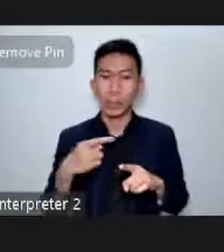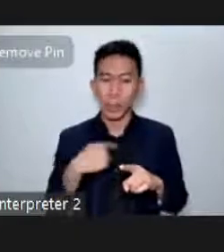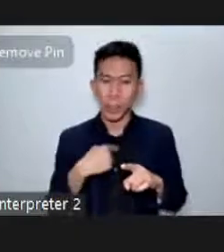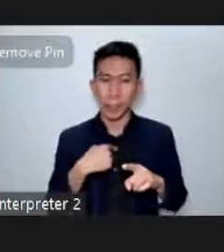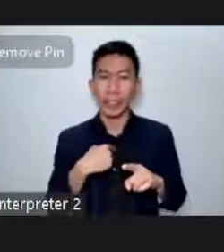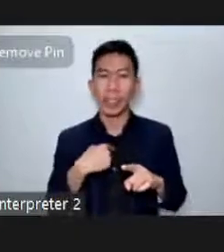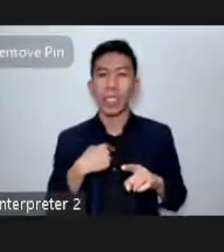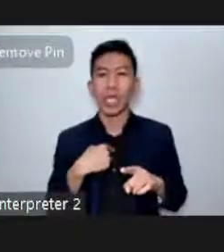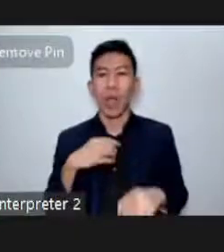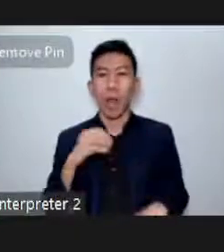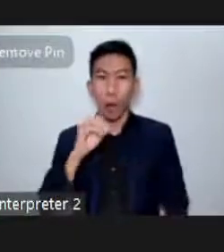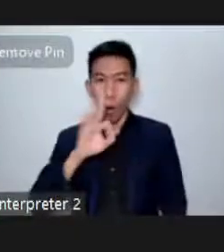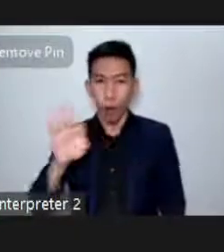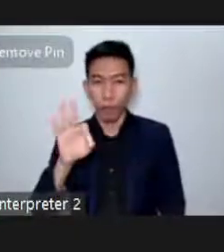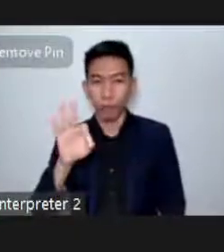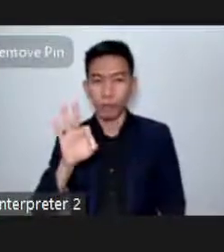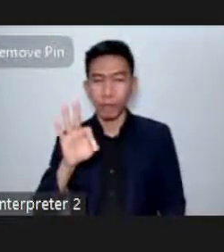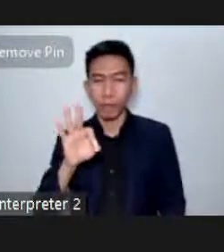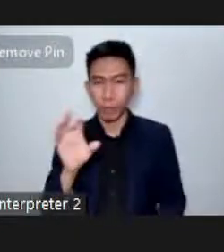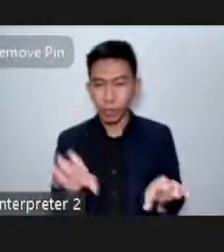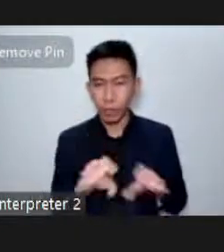nag-day off po ako, ay